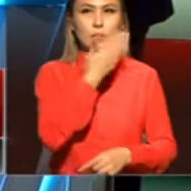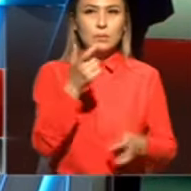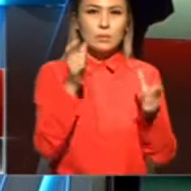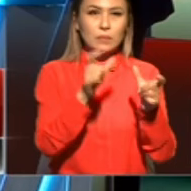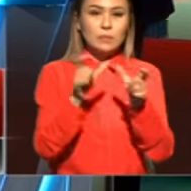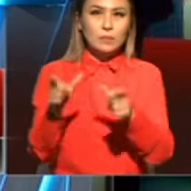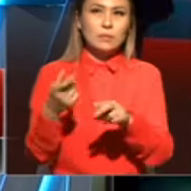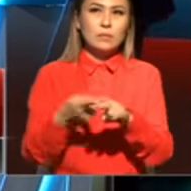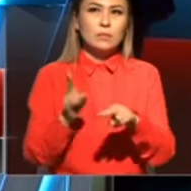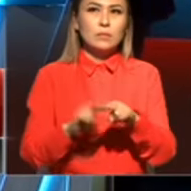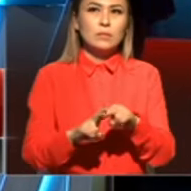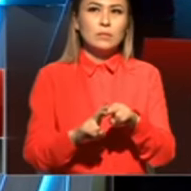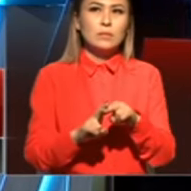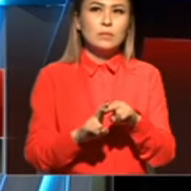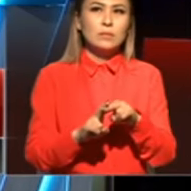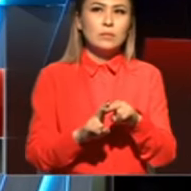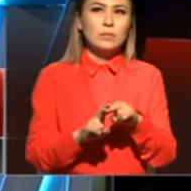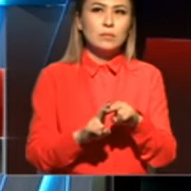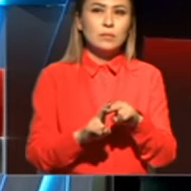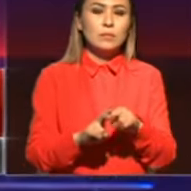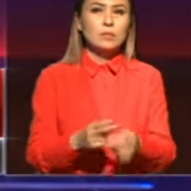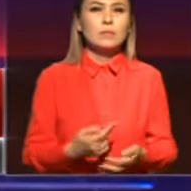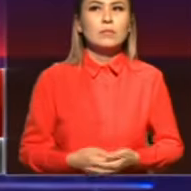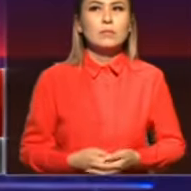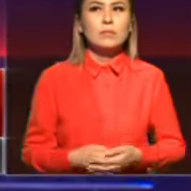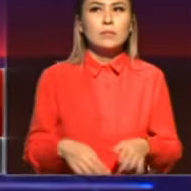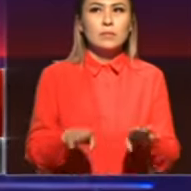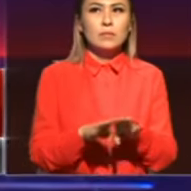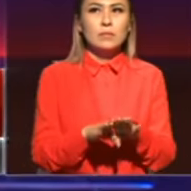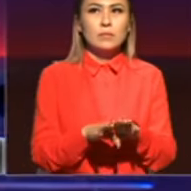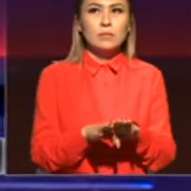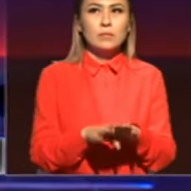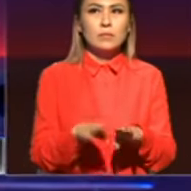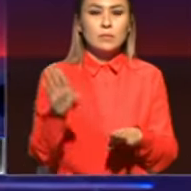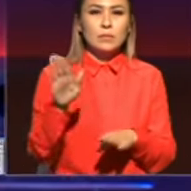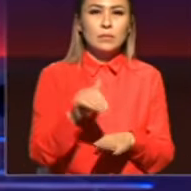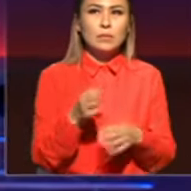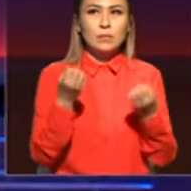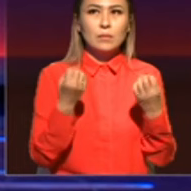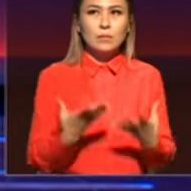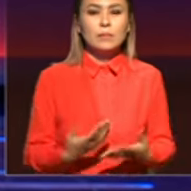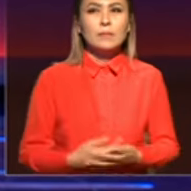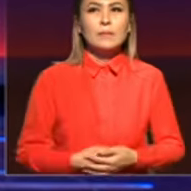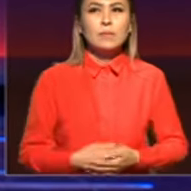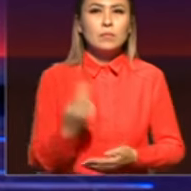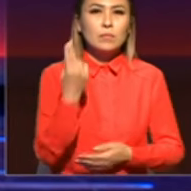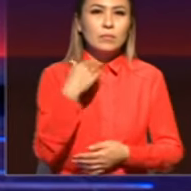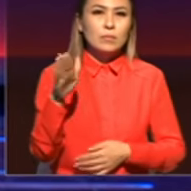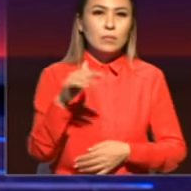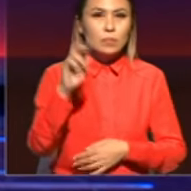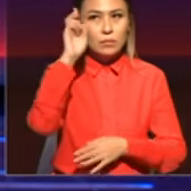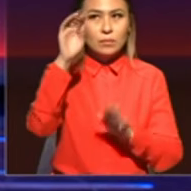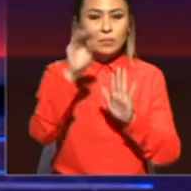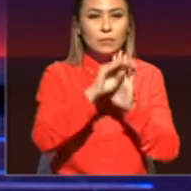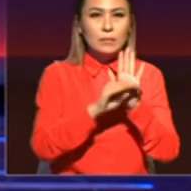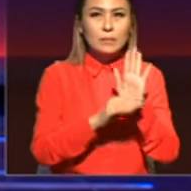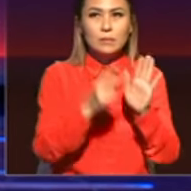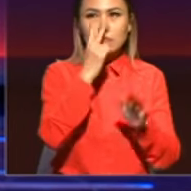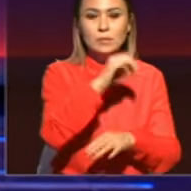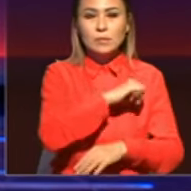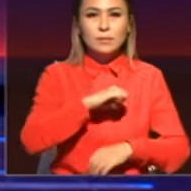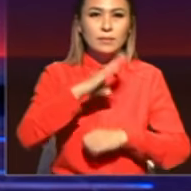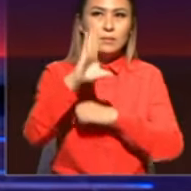кетіп отыр. Қарыздар азаяды бұл. Амал жоқтан дейсіз ғой. Амал жоқтан. А бізде амал болғаннан алып жатқан жайымыз бар. Қарыз алған мемлекеттердің тізімін қарасаңыздар, ең